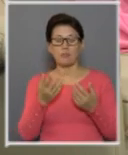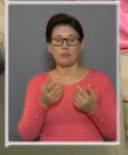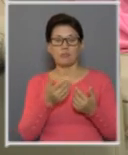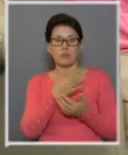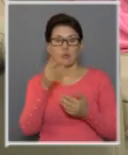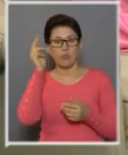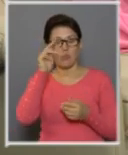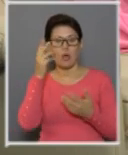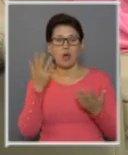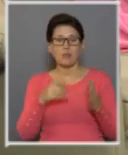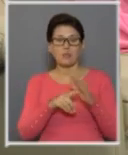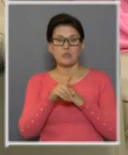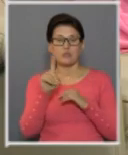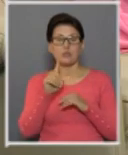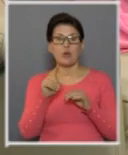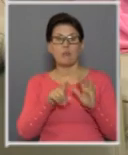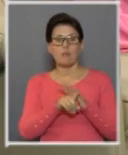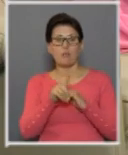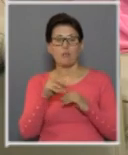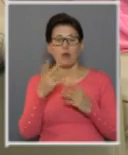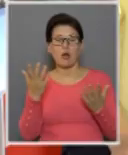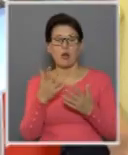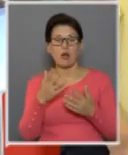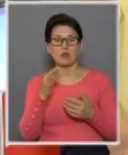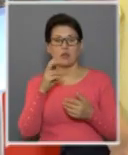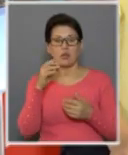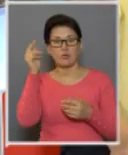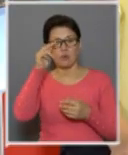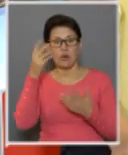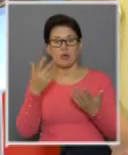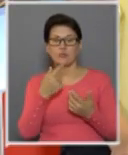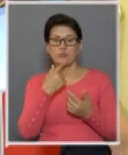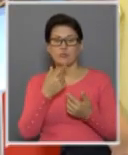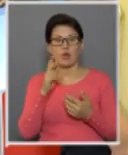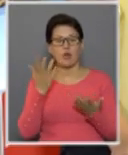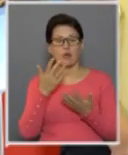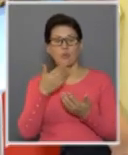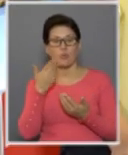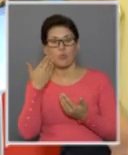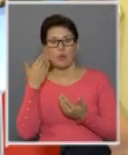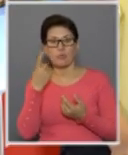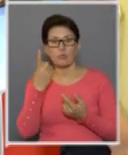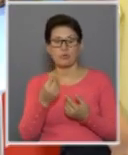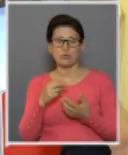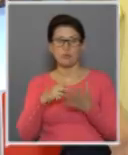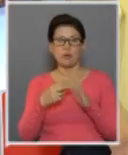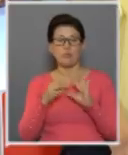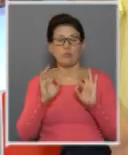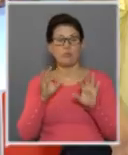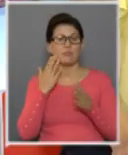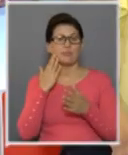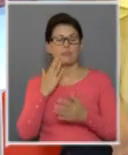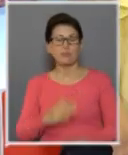Қалай оқу, қалай басталады? Немен басталады? Асан Әләғайдан білім алуға қаншалықты қиын, қаншалықты оңай? Бір күнді жоспарлап беріңізші, қалай